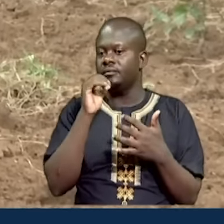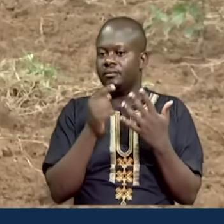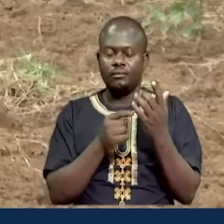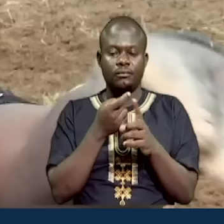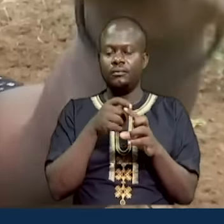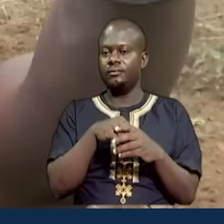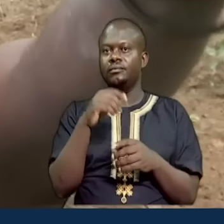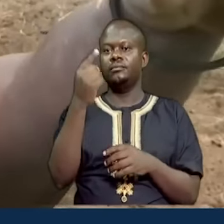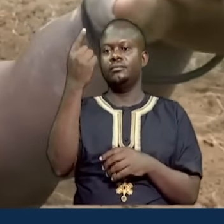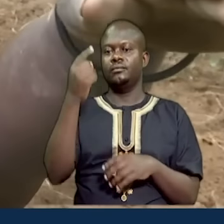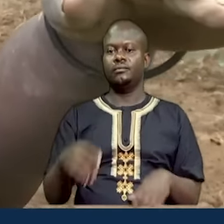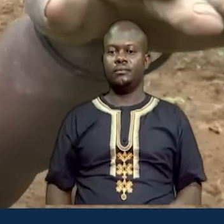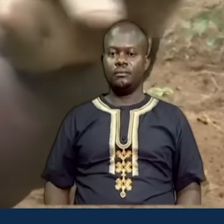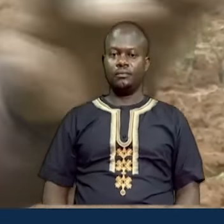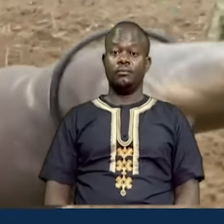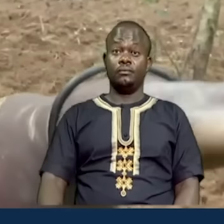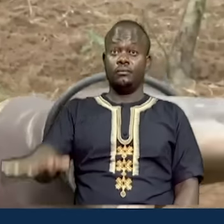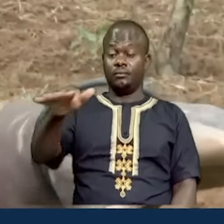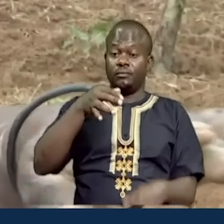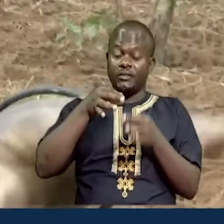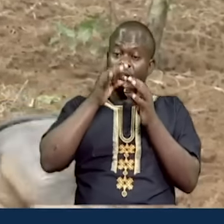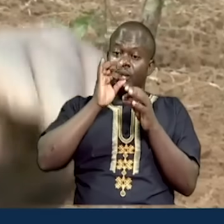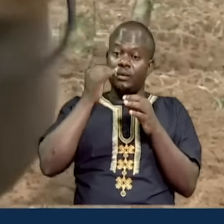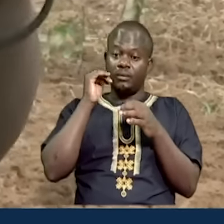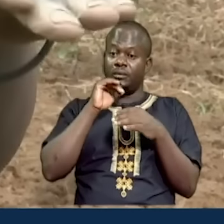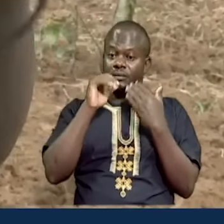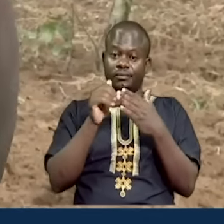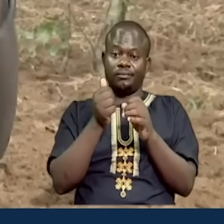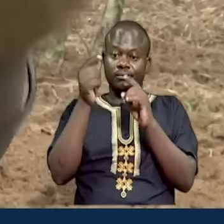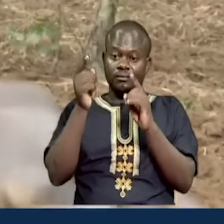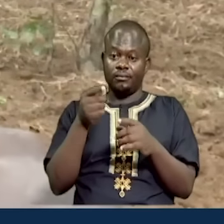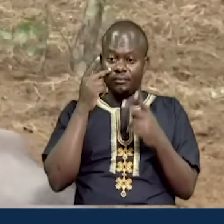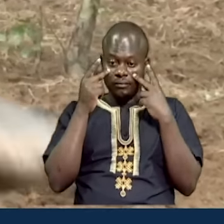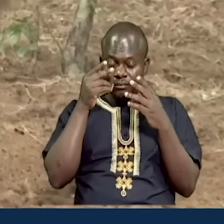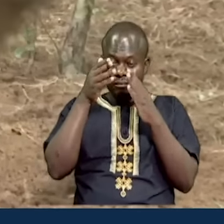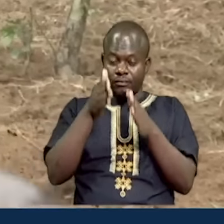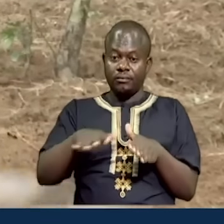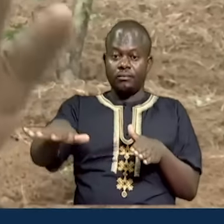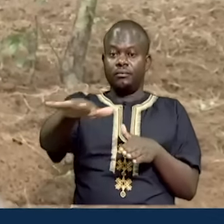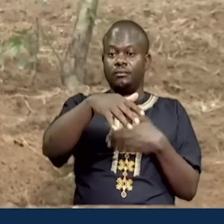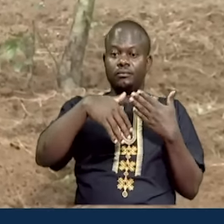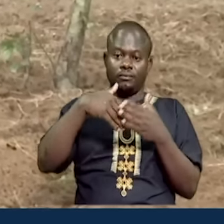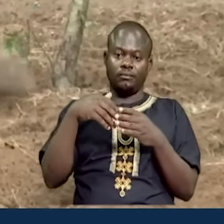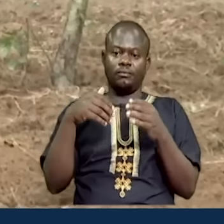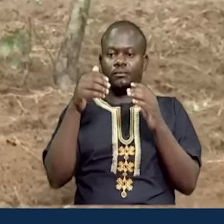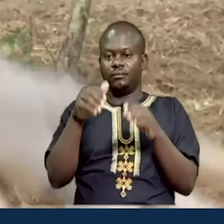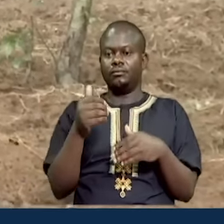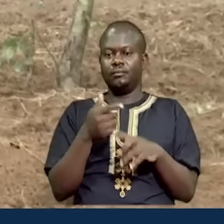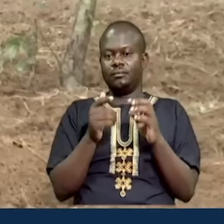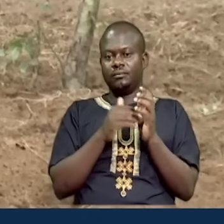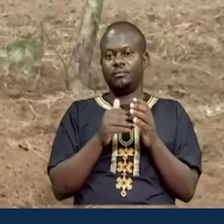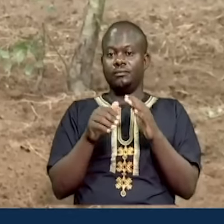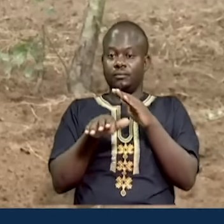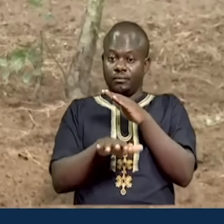saruramo n'ikintu kimwe. Reba ngo kuri akira cyayi bahinze wenda nuko mutari buhagere. Nka kira cyayi uraho n'ura muntu hari ishyamba arahimbura hinga icyayi. Ariko buri